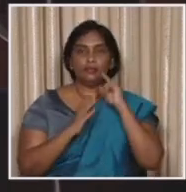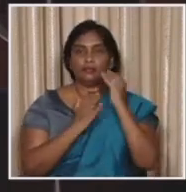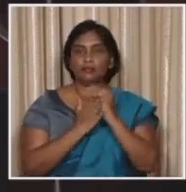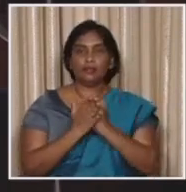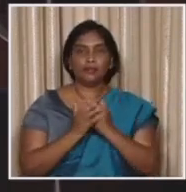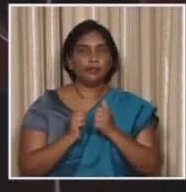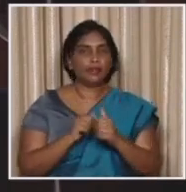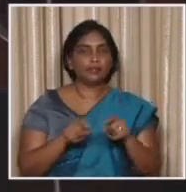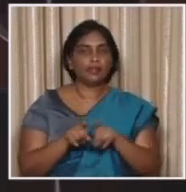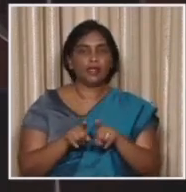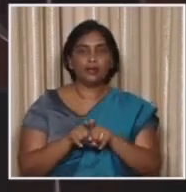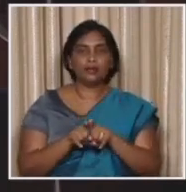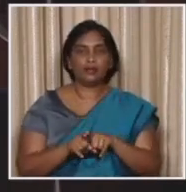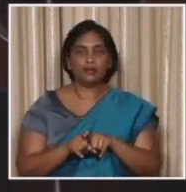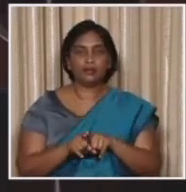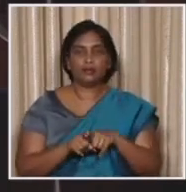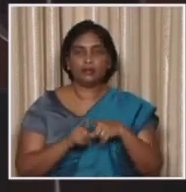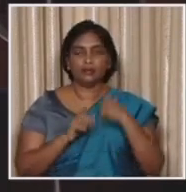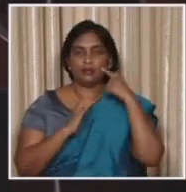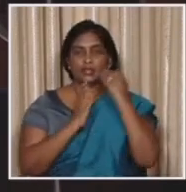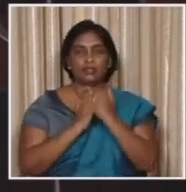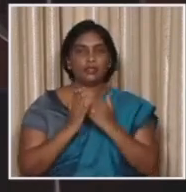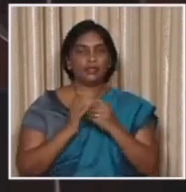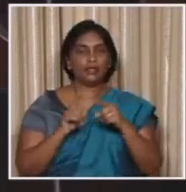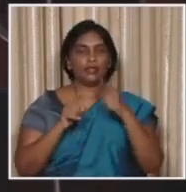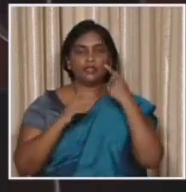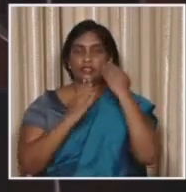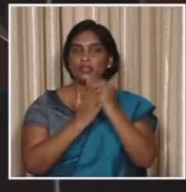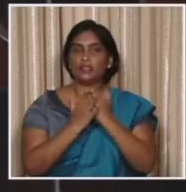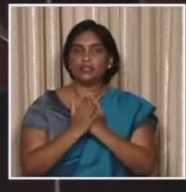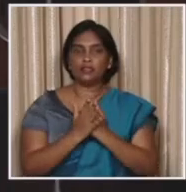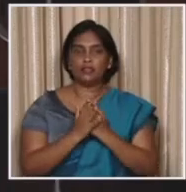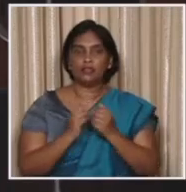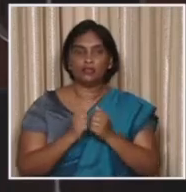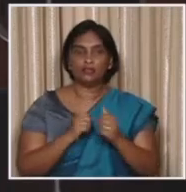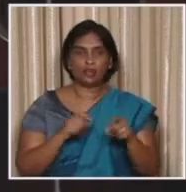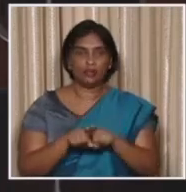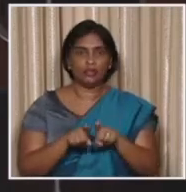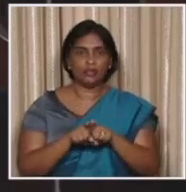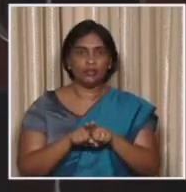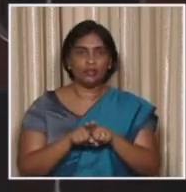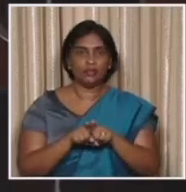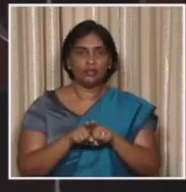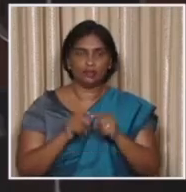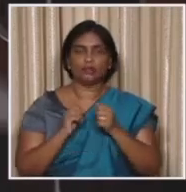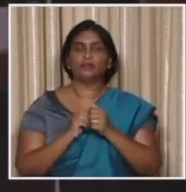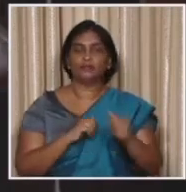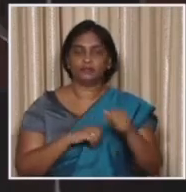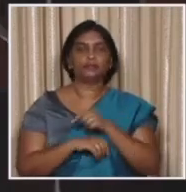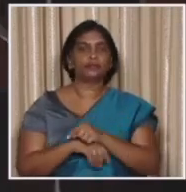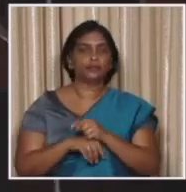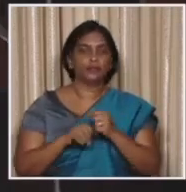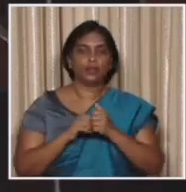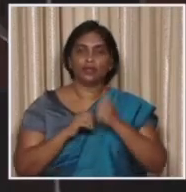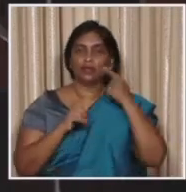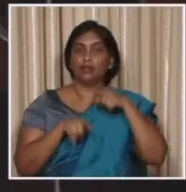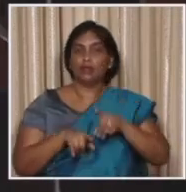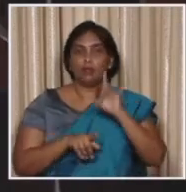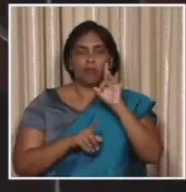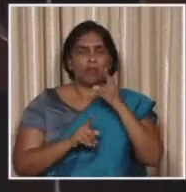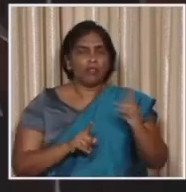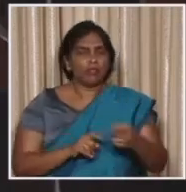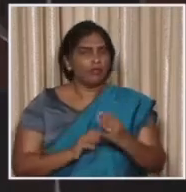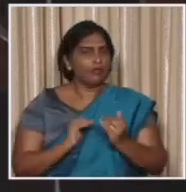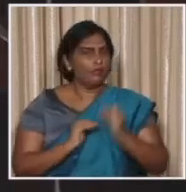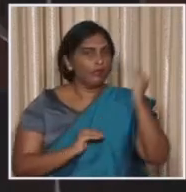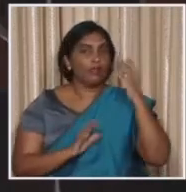ඇවිල්ලා කියනවා බෙහෙත් වර්ග කීයක් නැති වුණාද කියලා ඇහුවම 50ක් නැහැ කියනවා. ඊළඟ දවසේ ඇවිල්ලා කියනවා 65ක් නැහැ කියලා. ඇයි මේ 15ක් එක දවසට වැඩි උනේ කිව්වම